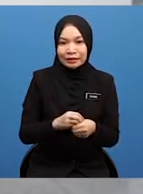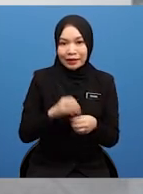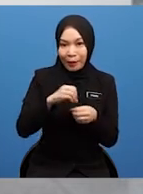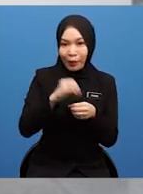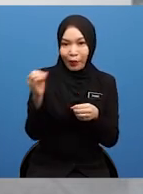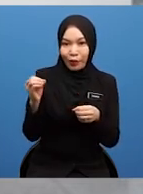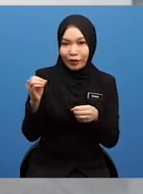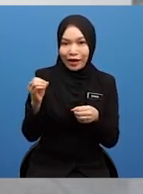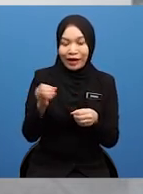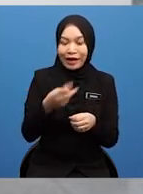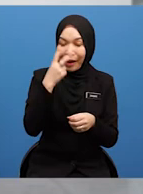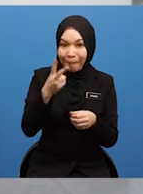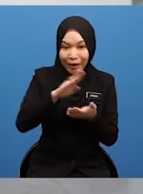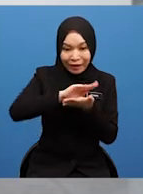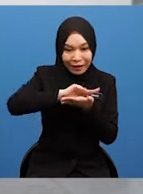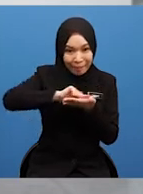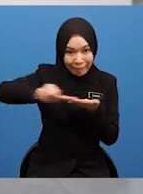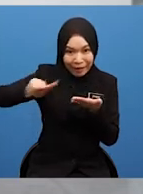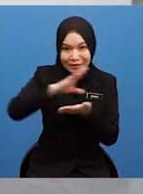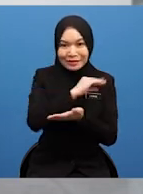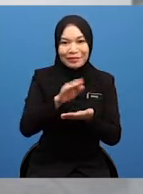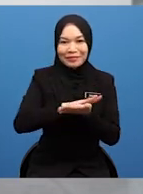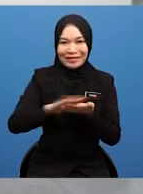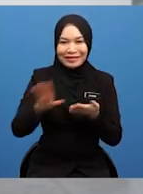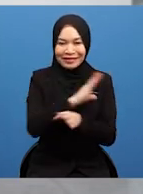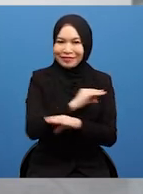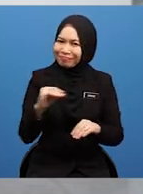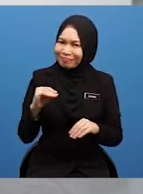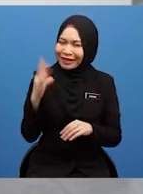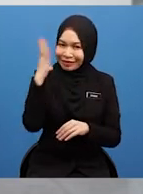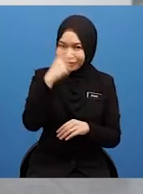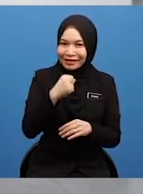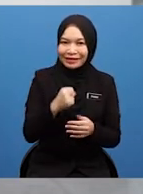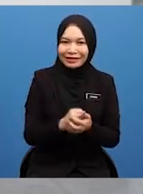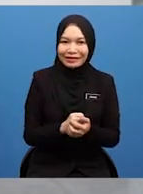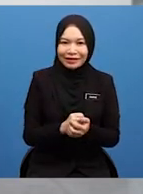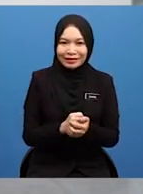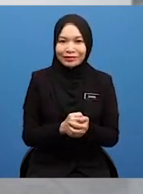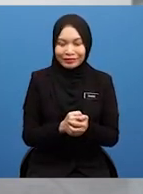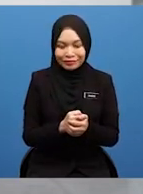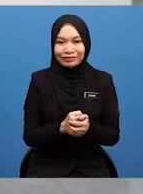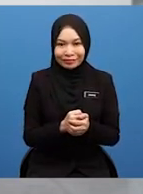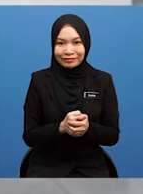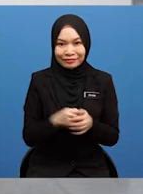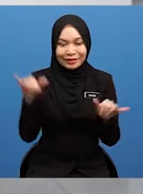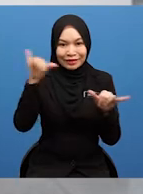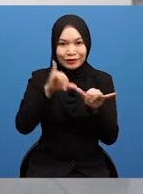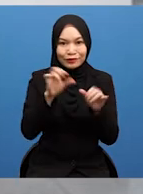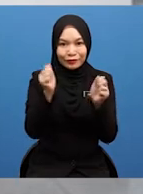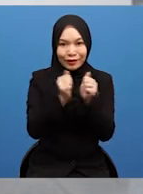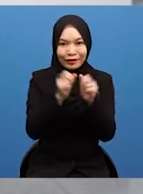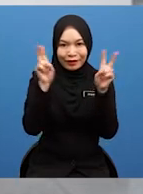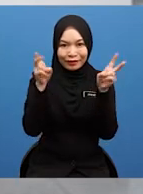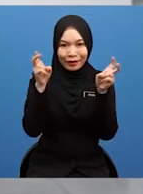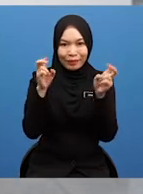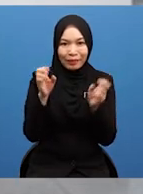kenangan kita Letakkan pada kayu di belakang tuh lukisan terletak di hadapannya macam-macam